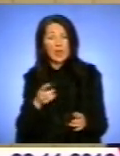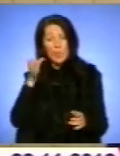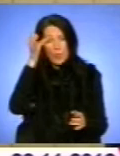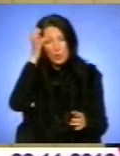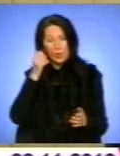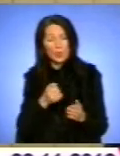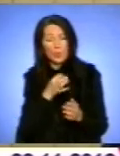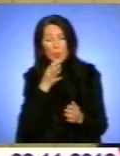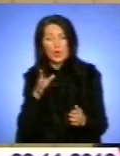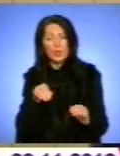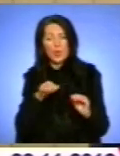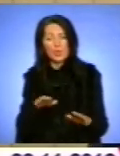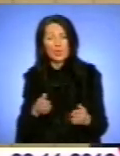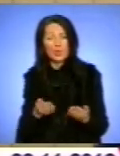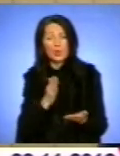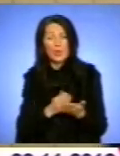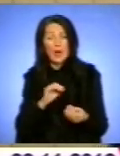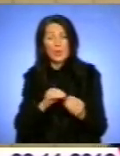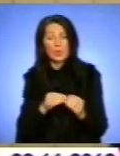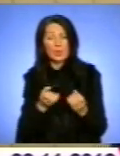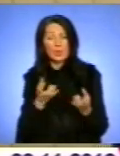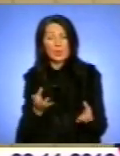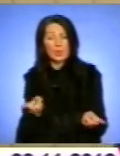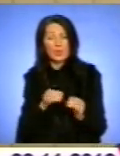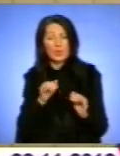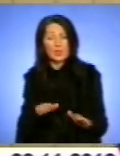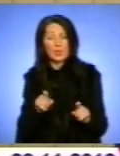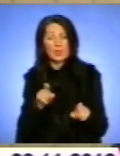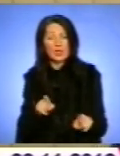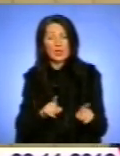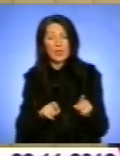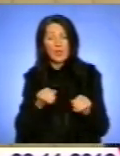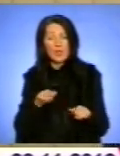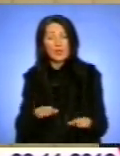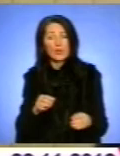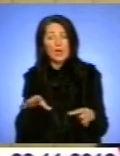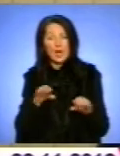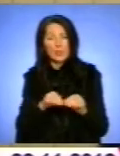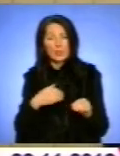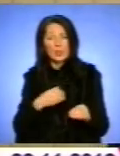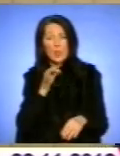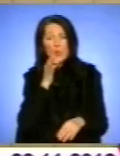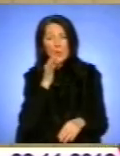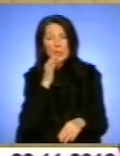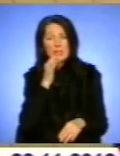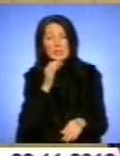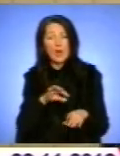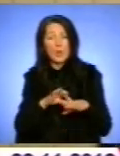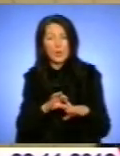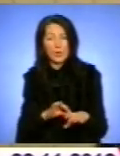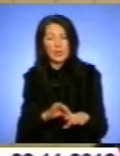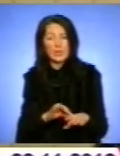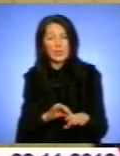до будь-якого рішення. І якщо є проблема, звичайно, треба вирішувати, сідати, вирішувати її разом. Мені подобається стиль проведення